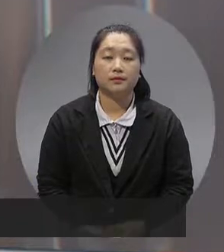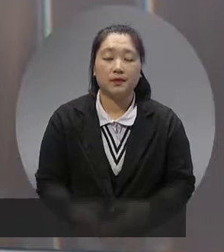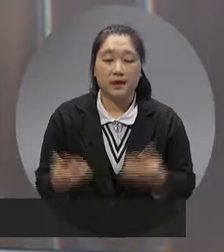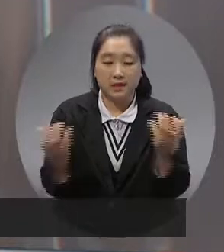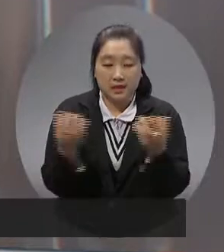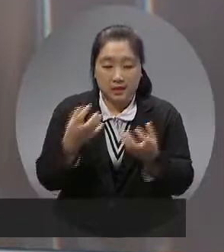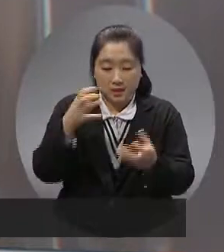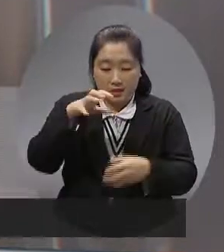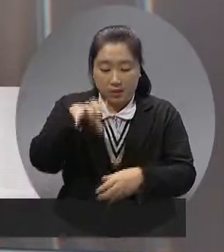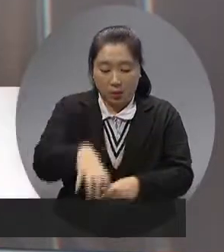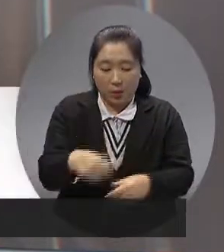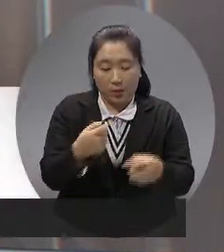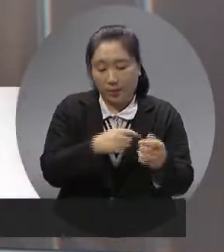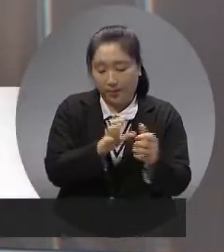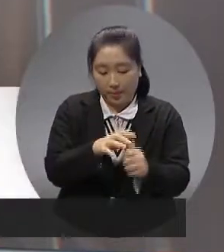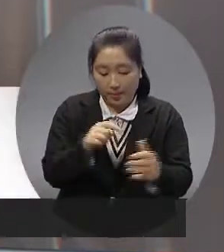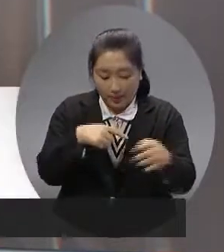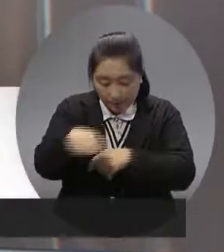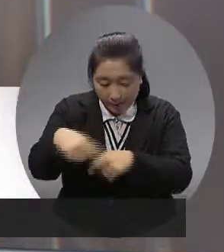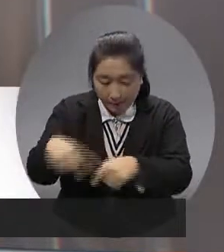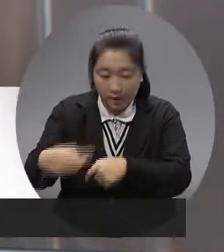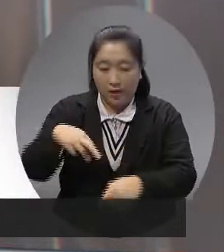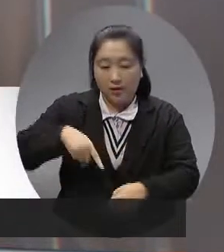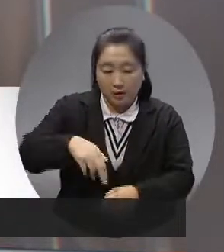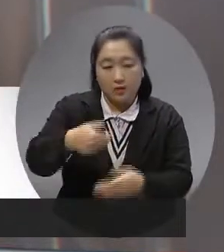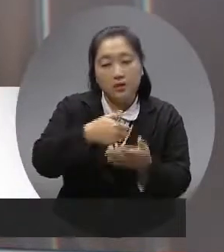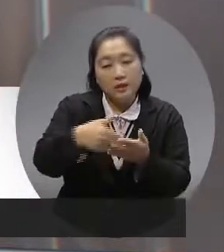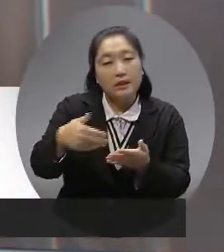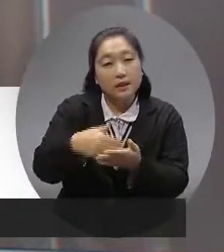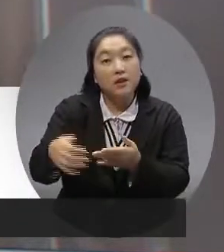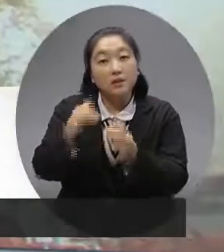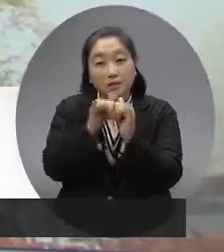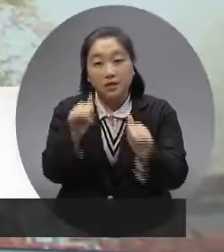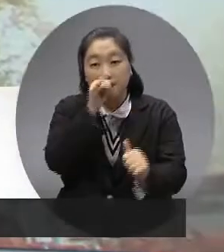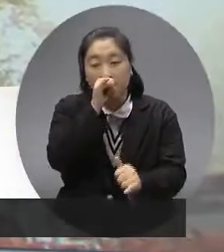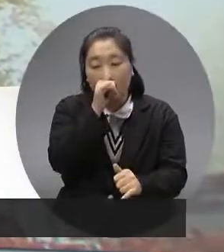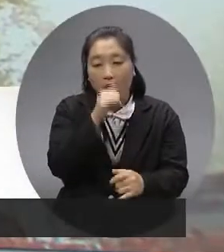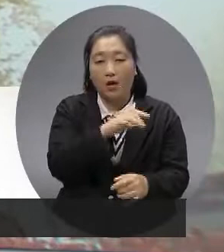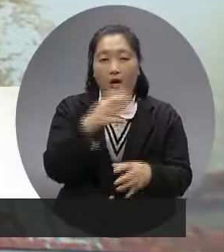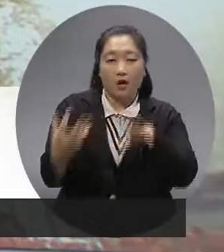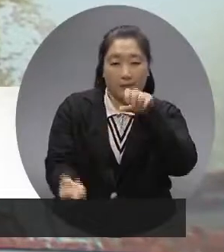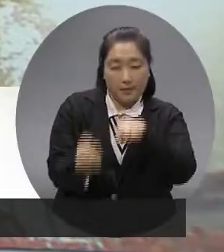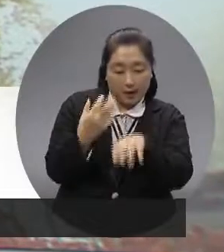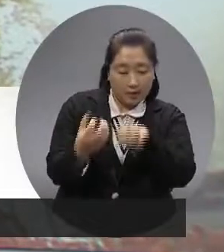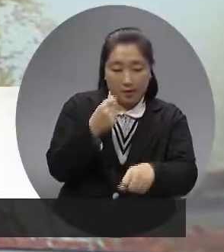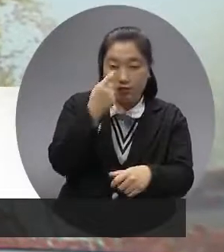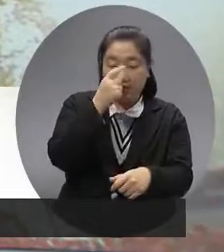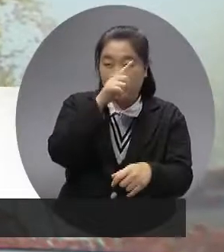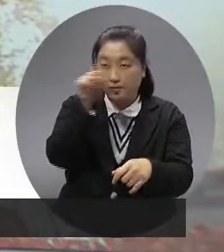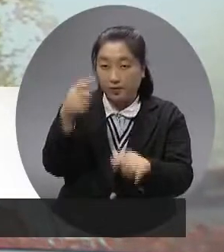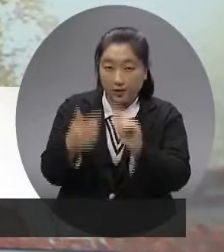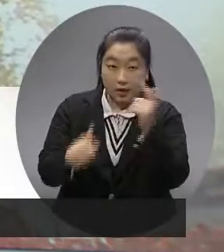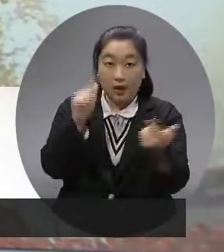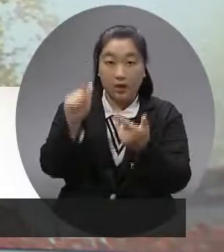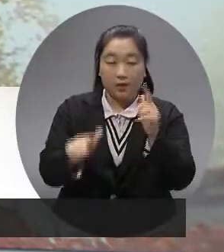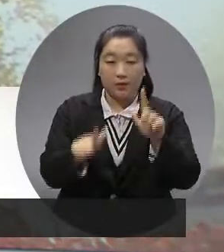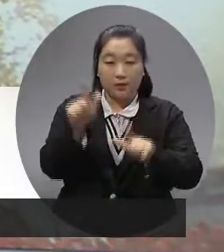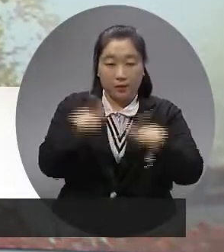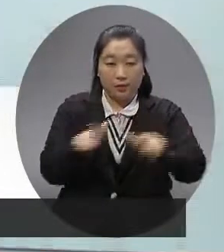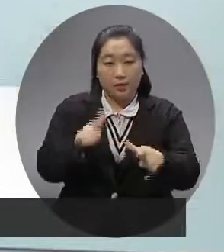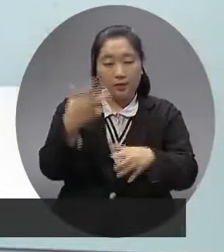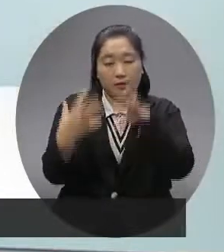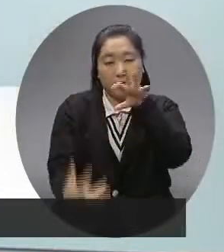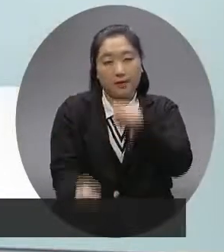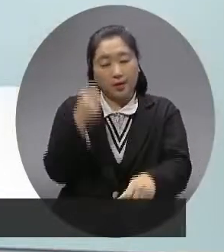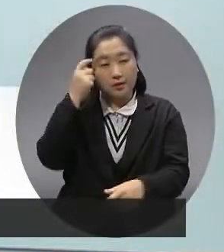작업실을 벗어나 걸어다니며 그림 그리는 작가가 있습니다. 시시각각 눈에 보이는 다양한 모습들에서 즉흥적으로